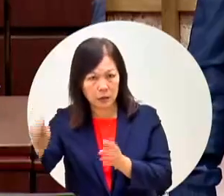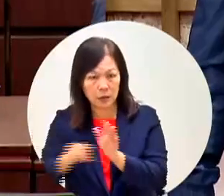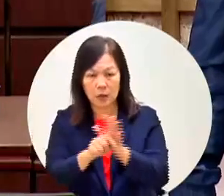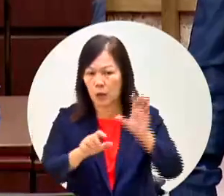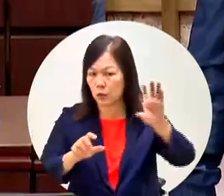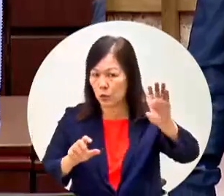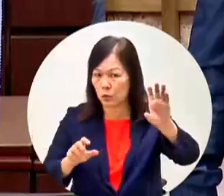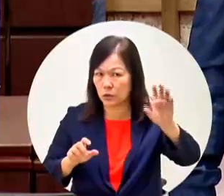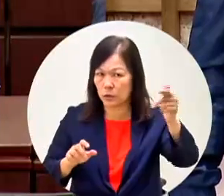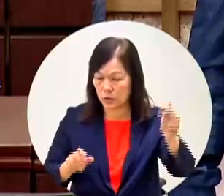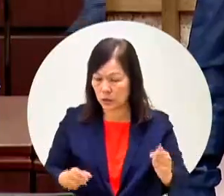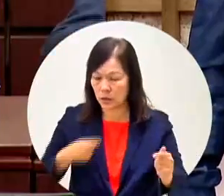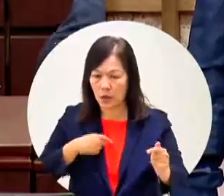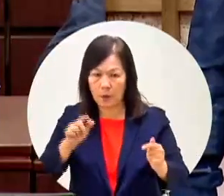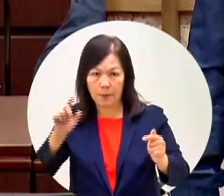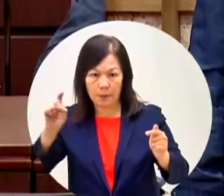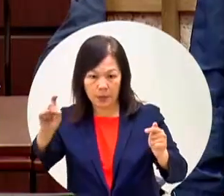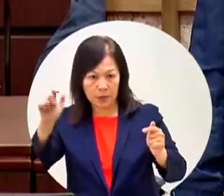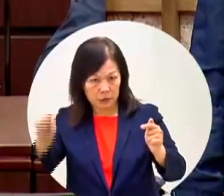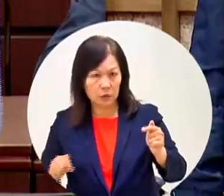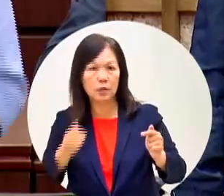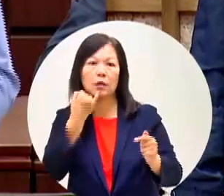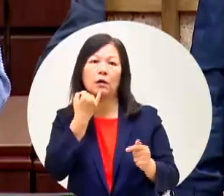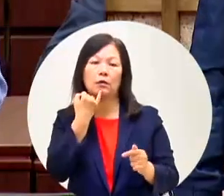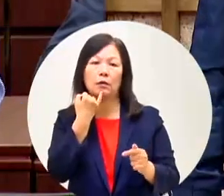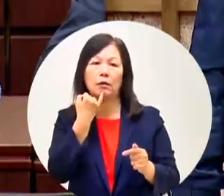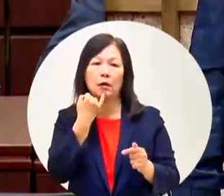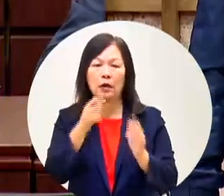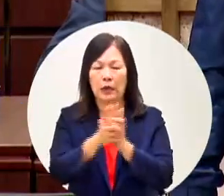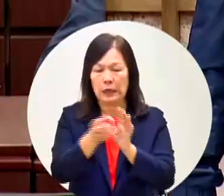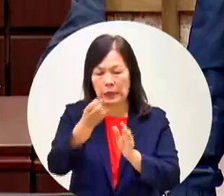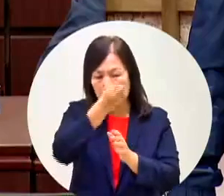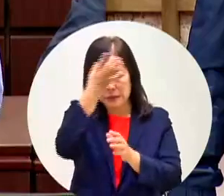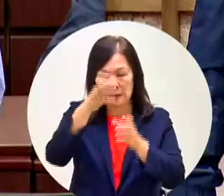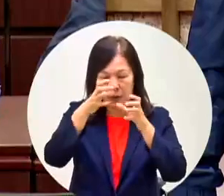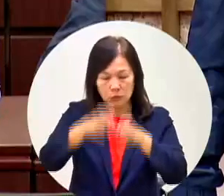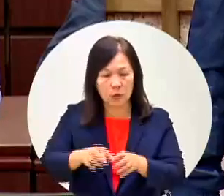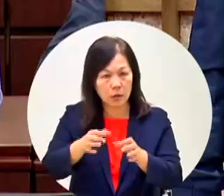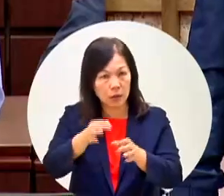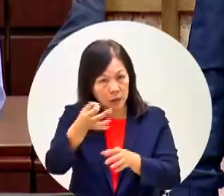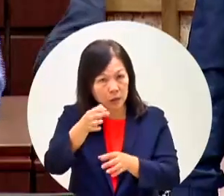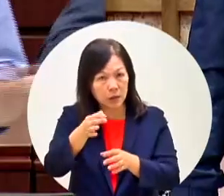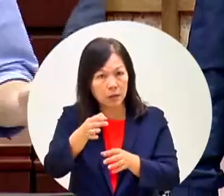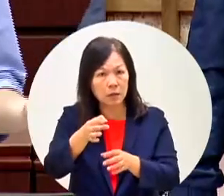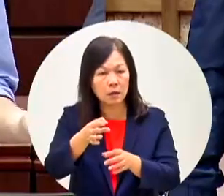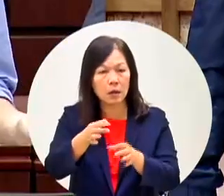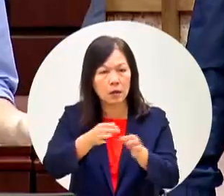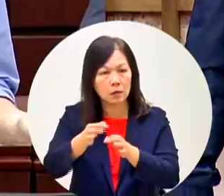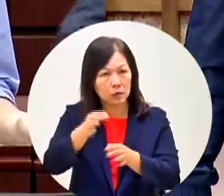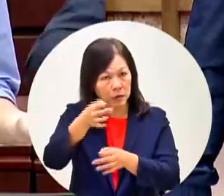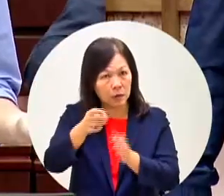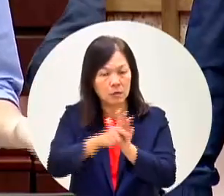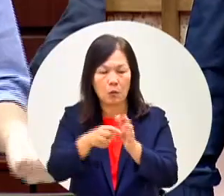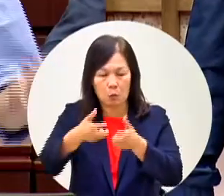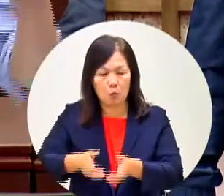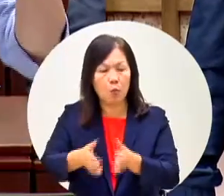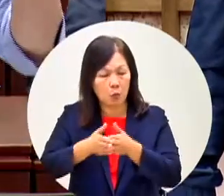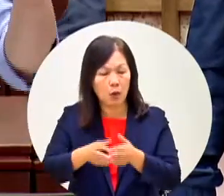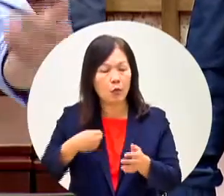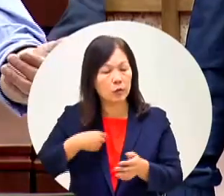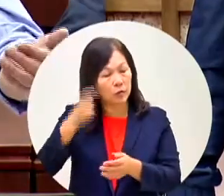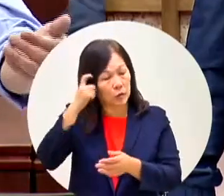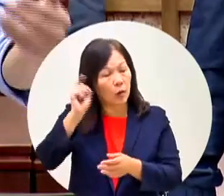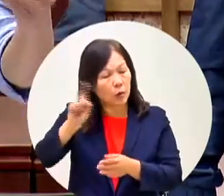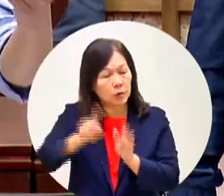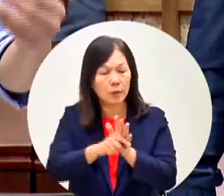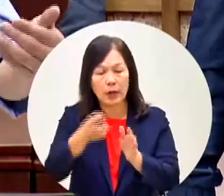10亿。但是青年创业基金太重要。我为什么有这种想法？第一个，我们年轻人现在没钱；第二个，